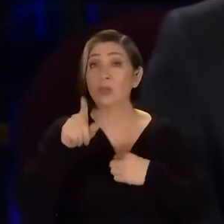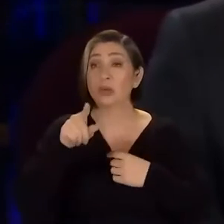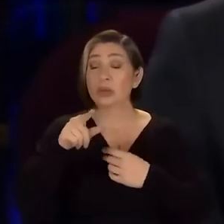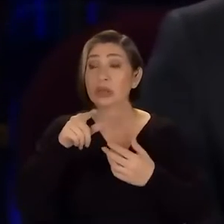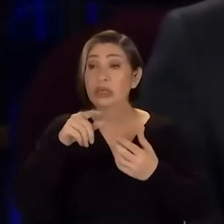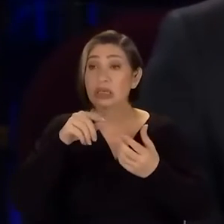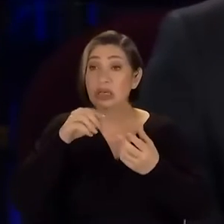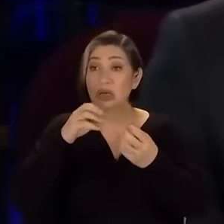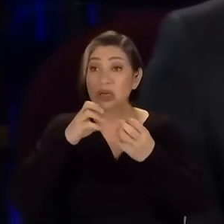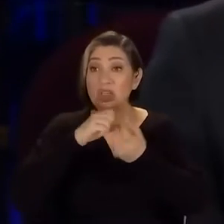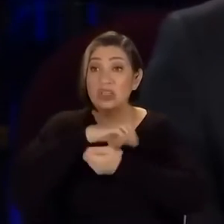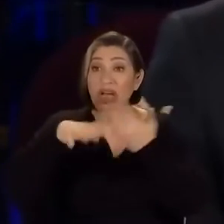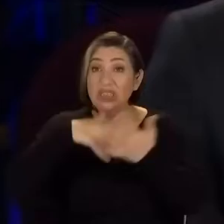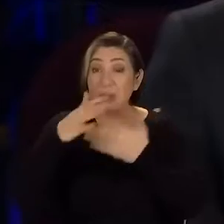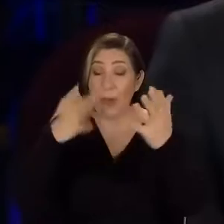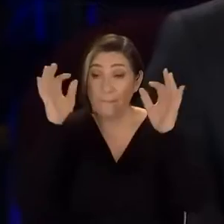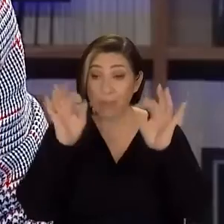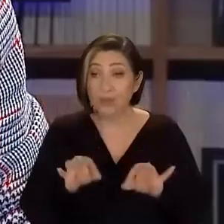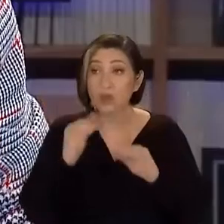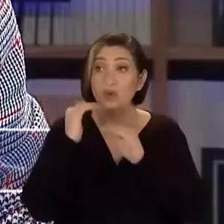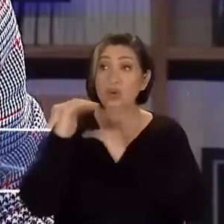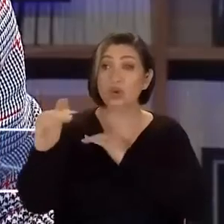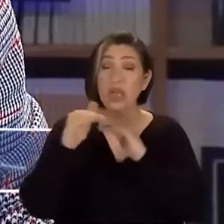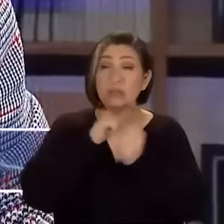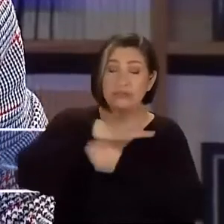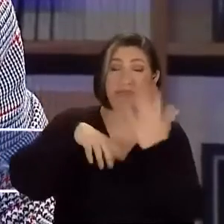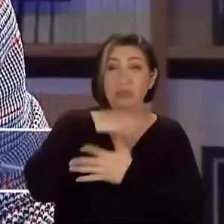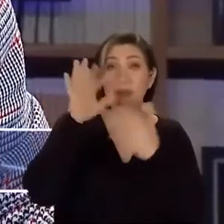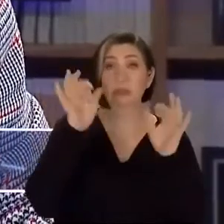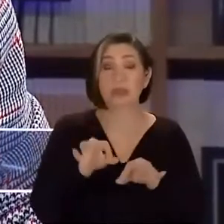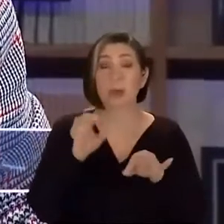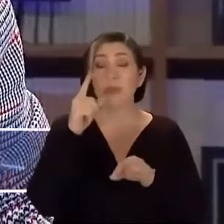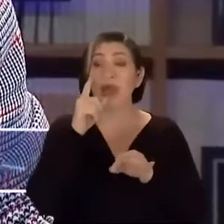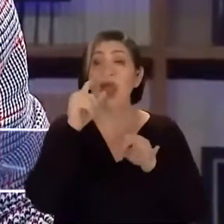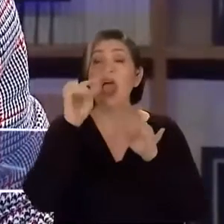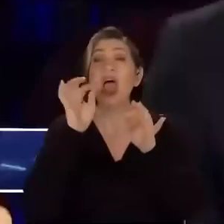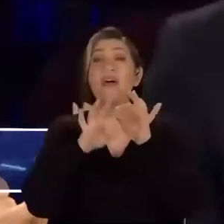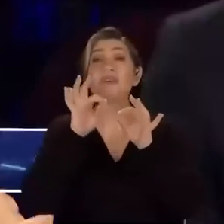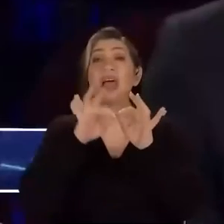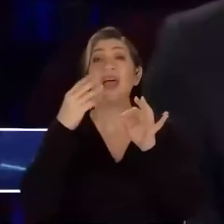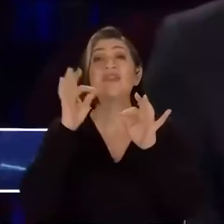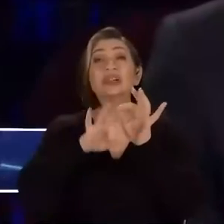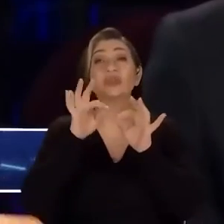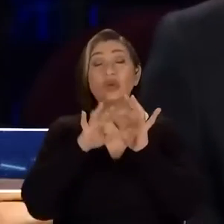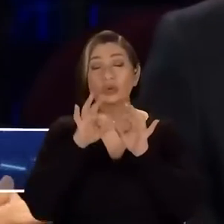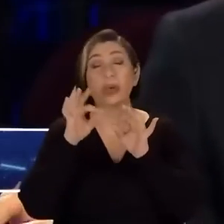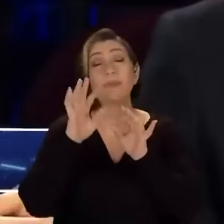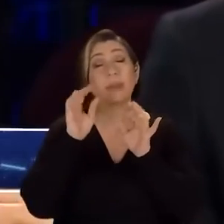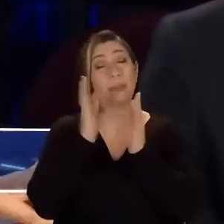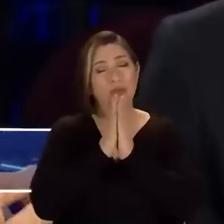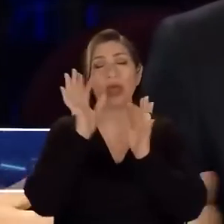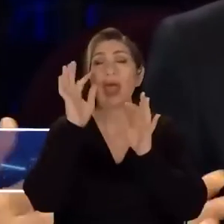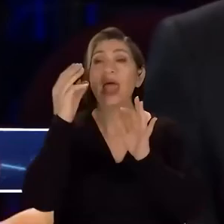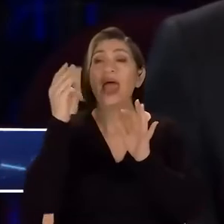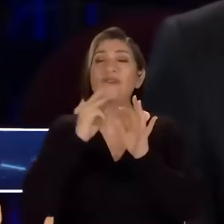hırpalamaya başladığınızda sosyal doku da hırpalanır. Nasıl hırpalanır? Bu bir enflasyon, bunun yöntemlerinden biridir. Venezuela'da gördük, orta